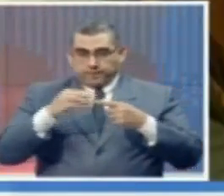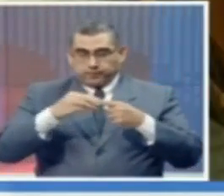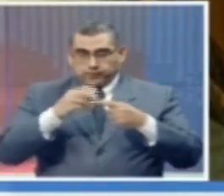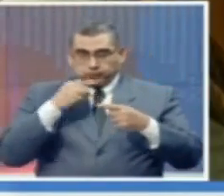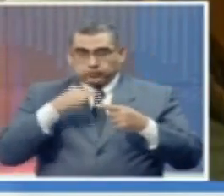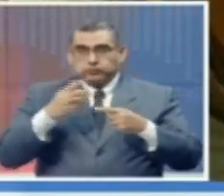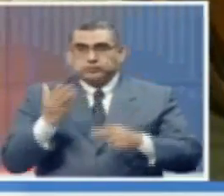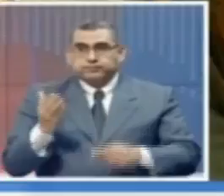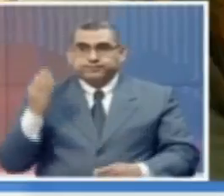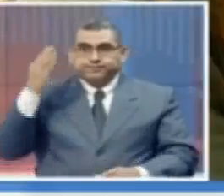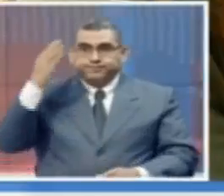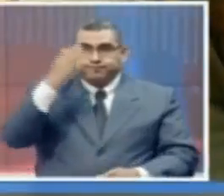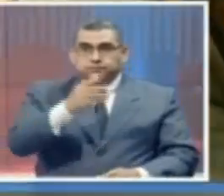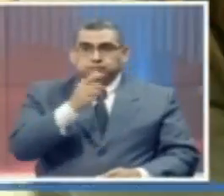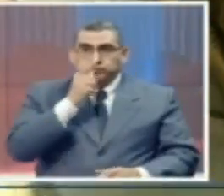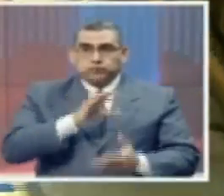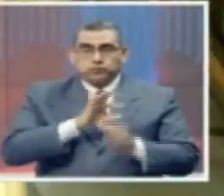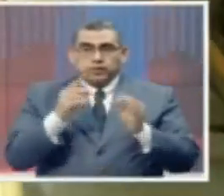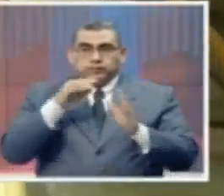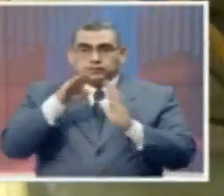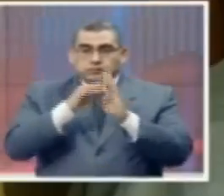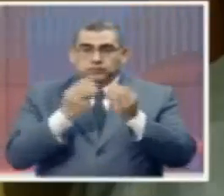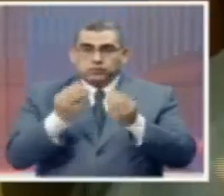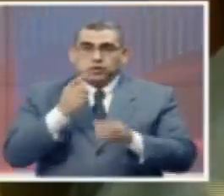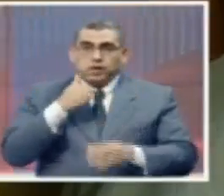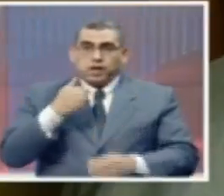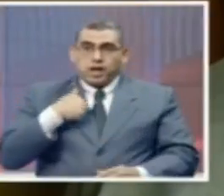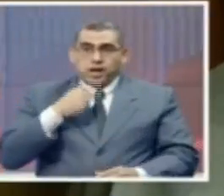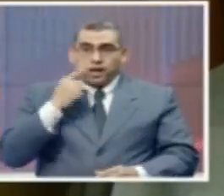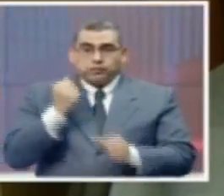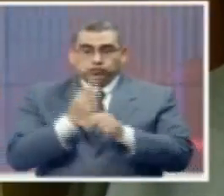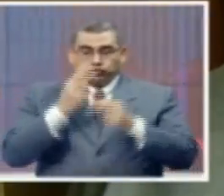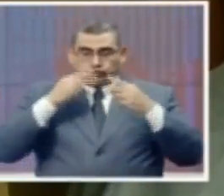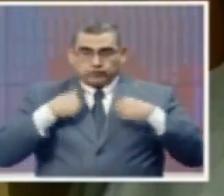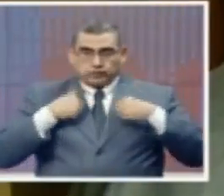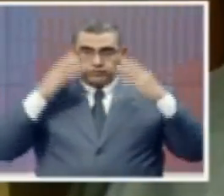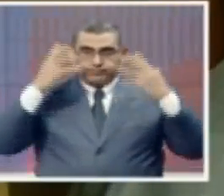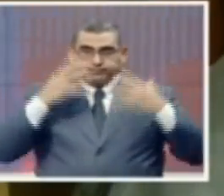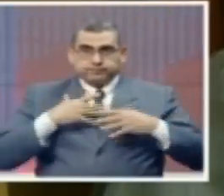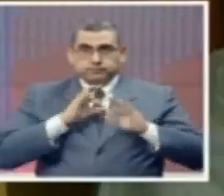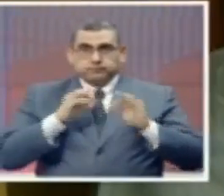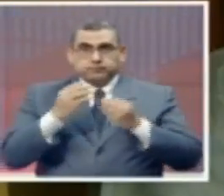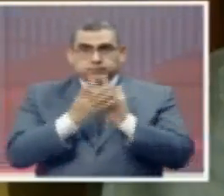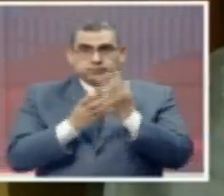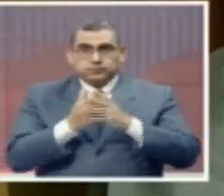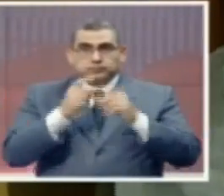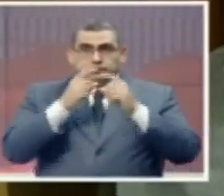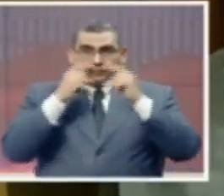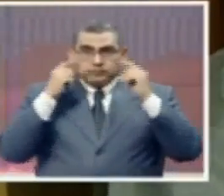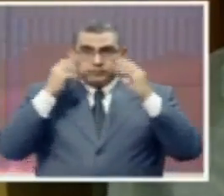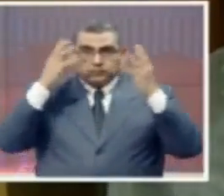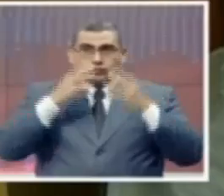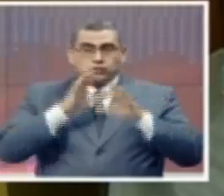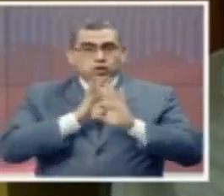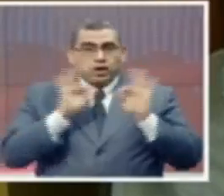يصرفوه وبنفهمهم التعليمات ايه. انا بالنسبة لي زي ما حضرتك شايف كده، الجاون